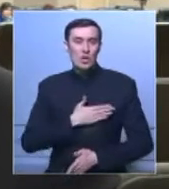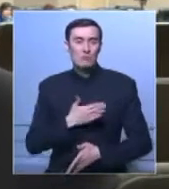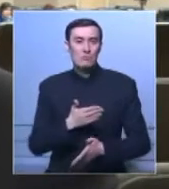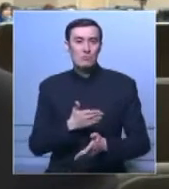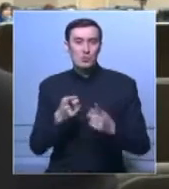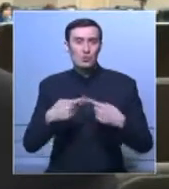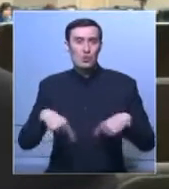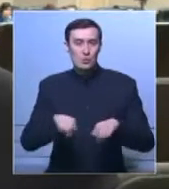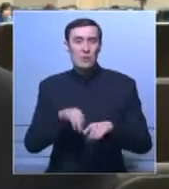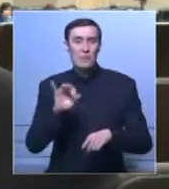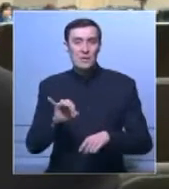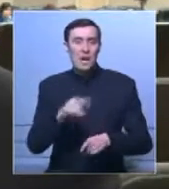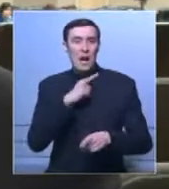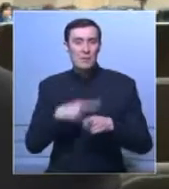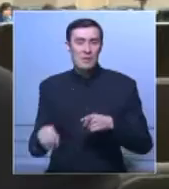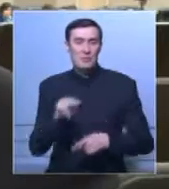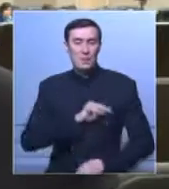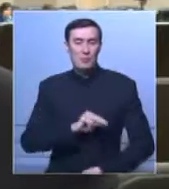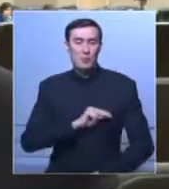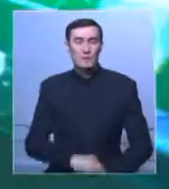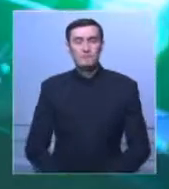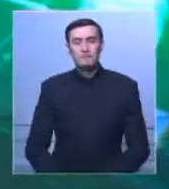и оперативно все работают.